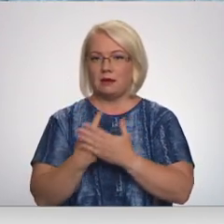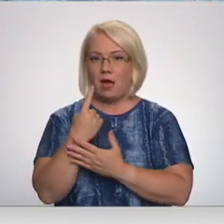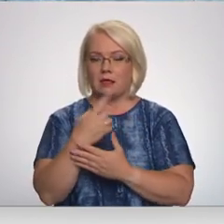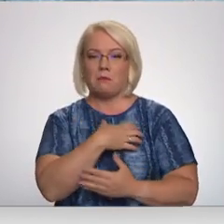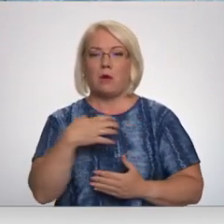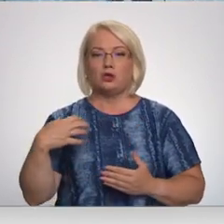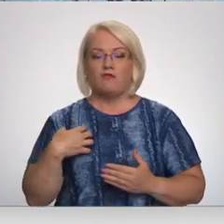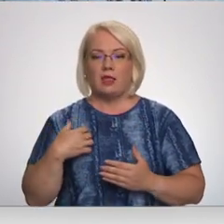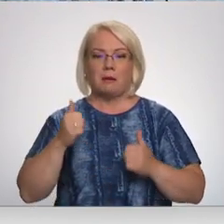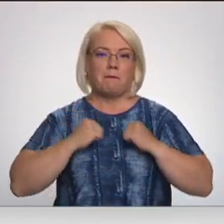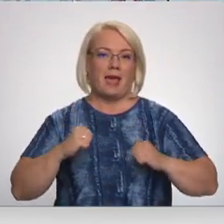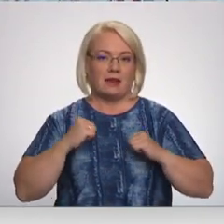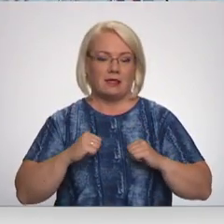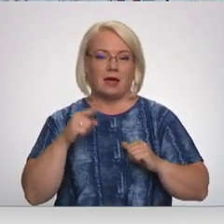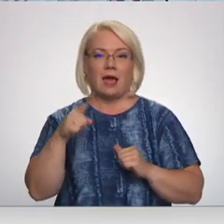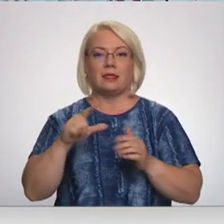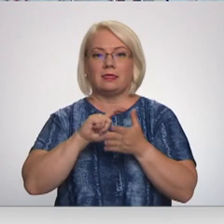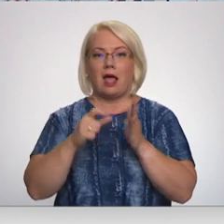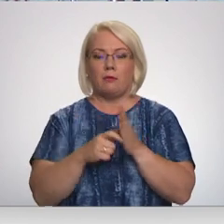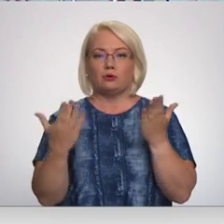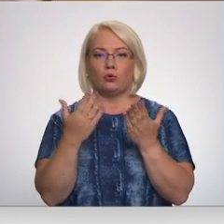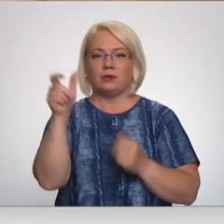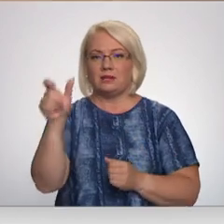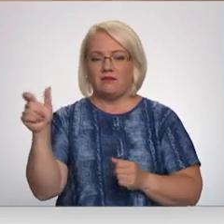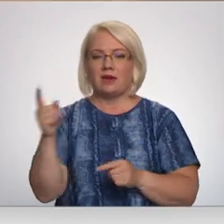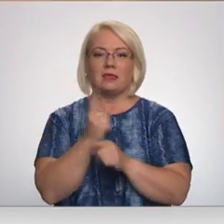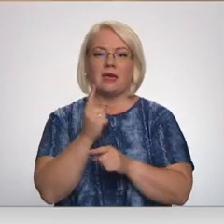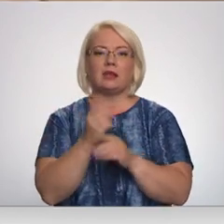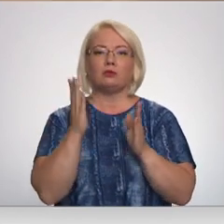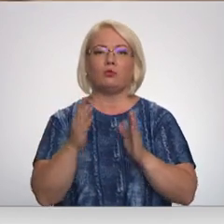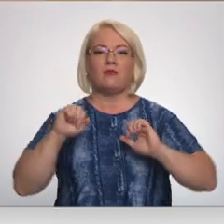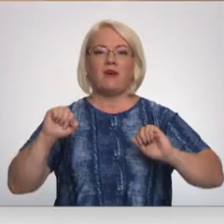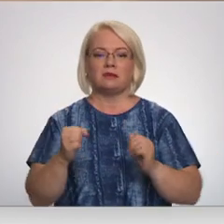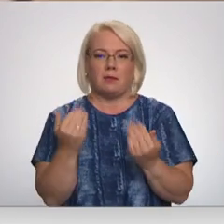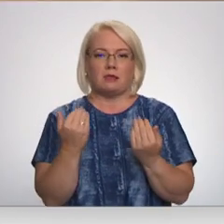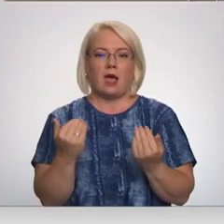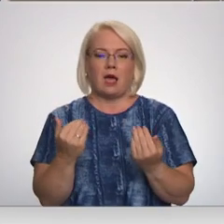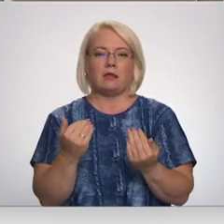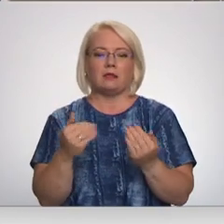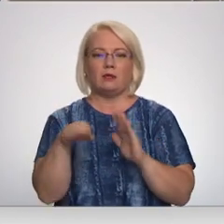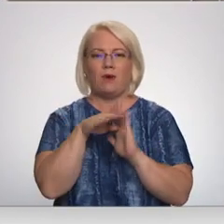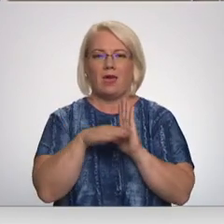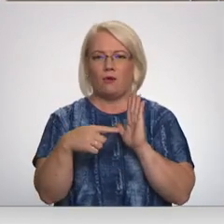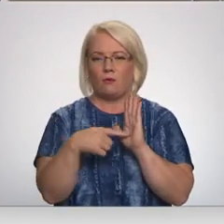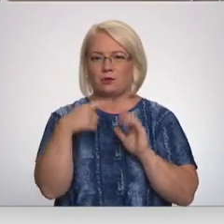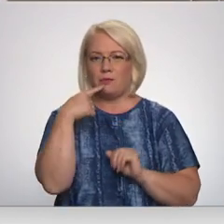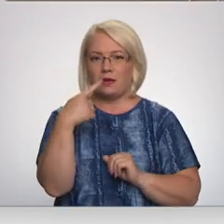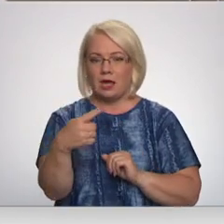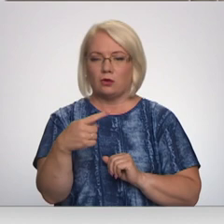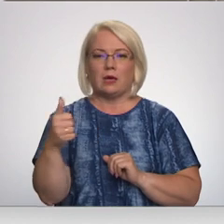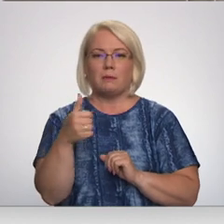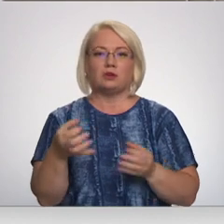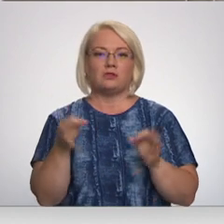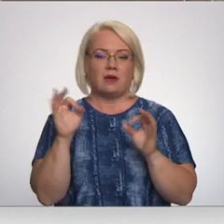Pašvaldībā mierina telpas, kurās uzturas cilvēki, nedrīkstēs būt vēsākas par šobrīd normatīvajos aktos noteikto. Tas īpaši